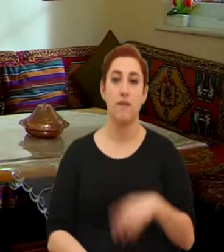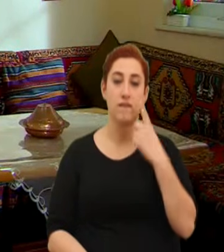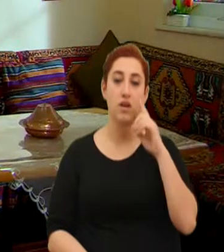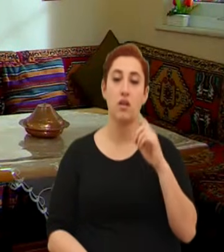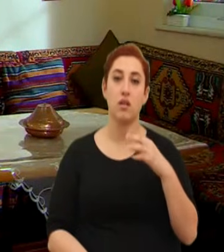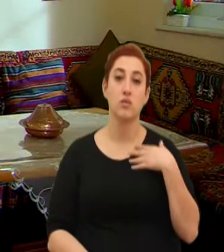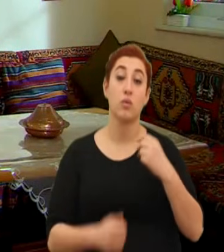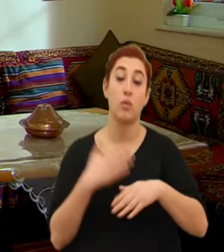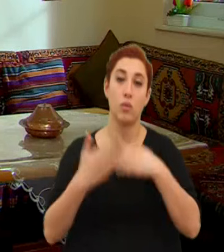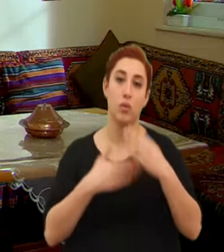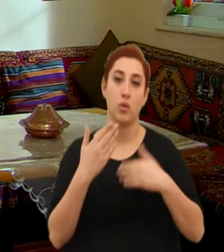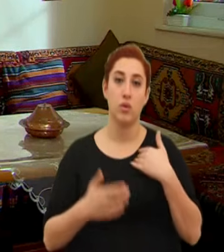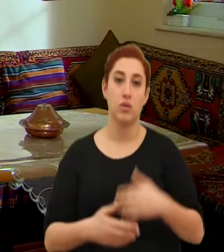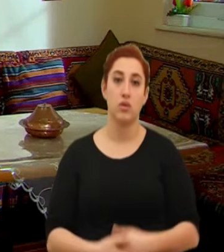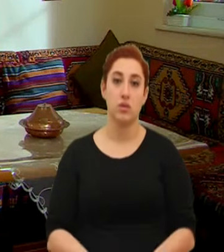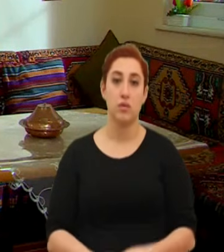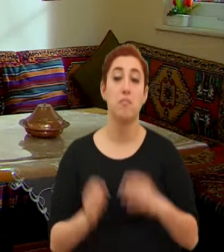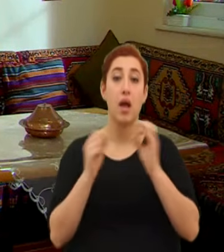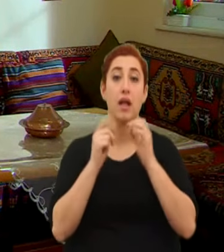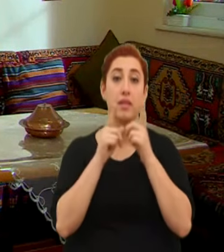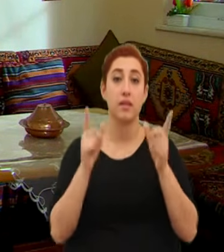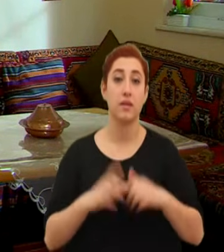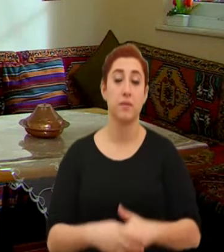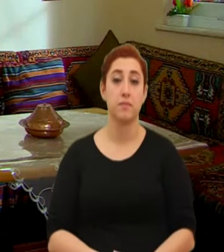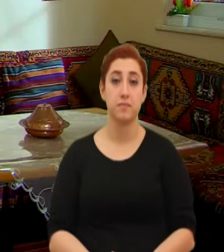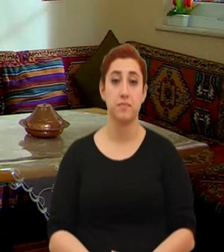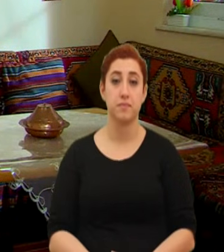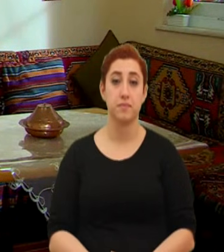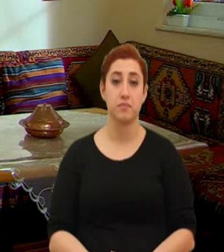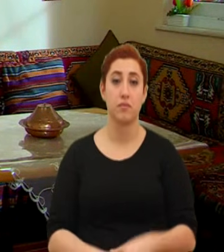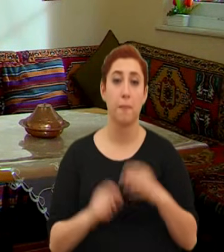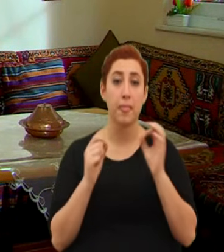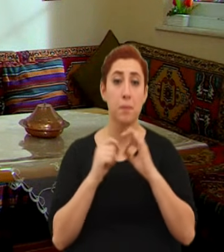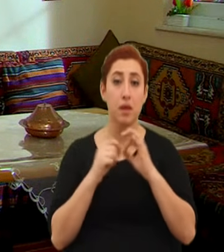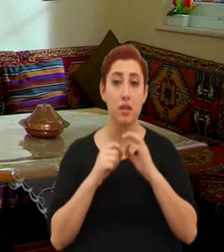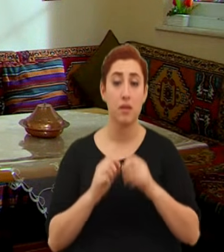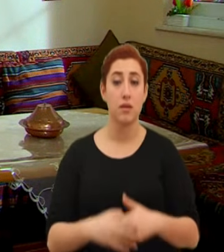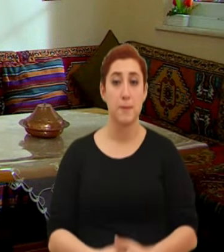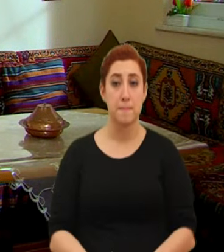Vallahi pestilim çıktı. Badire! Badire!